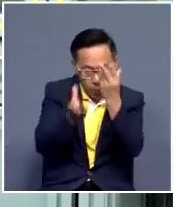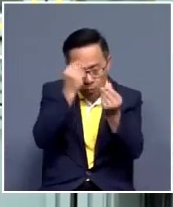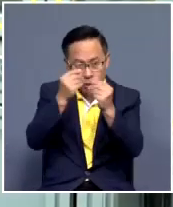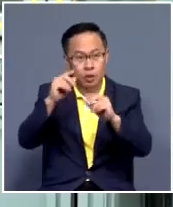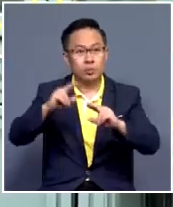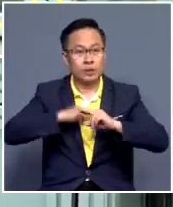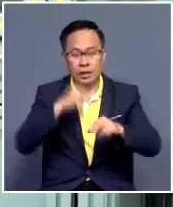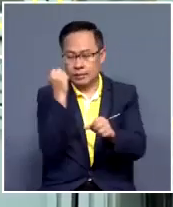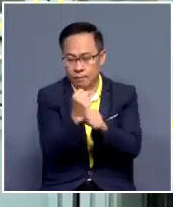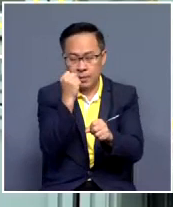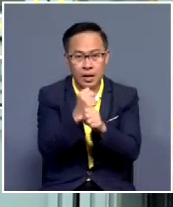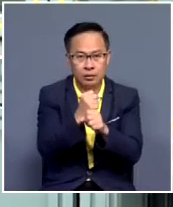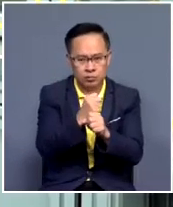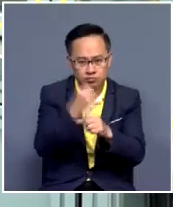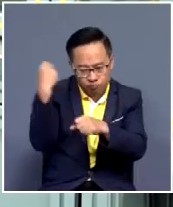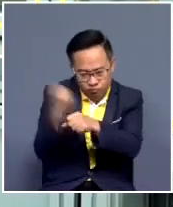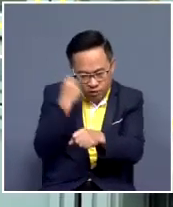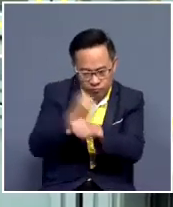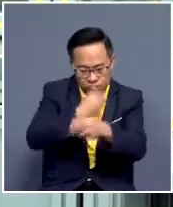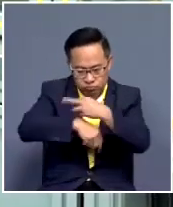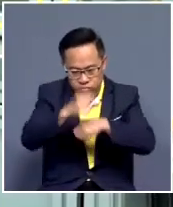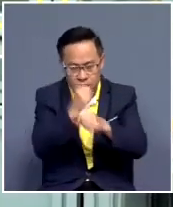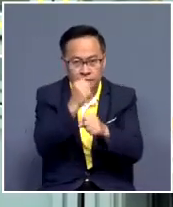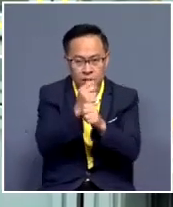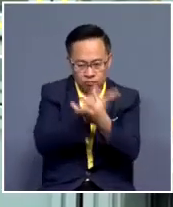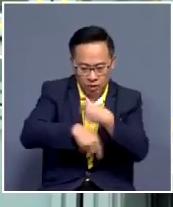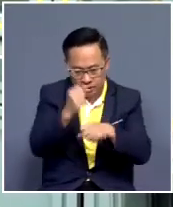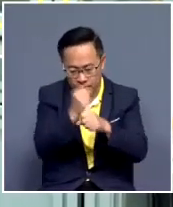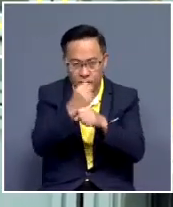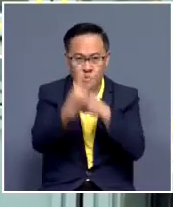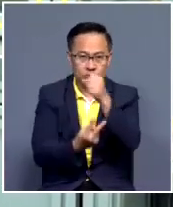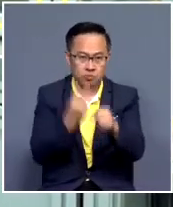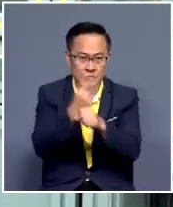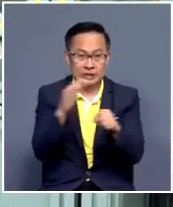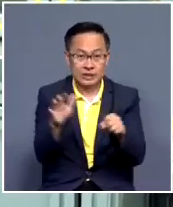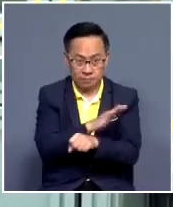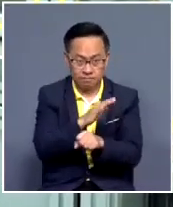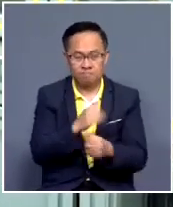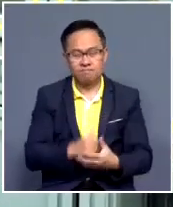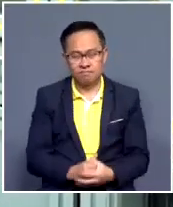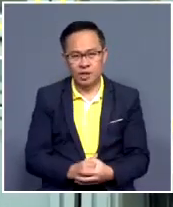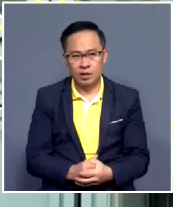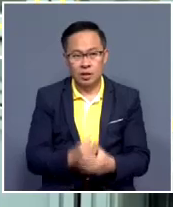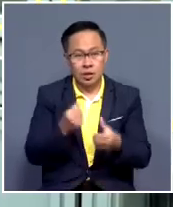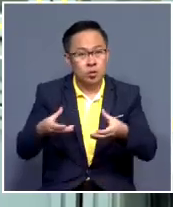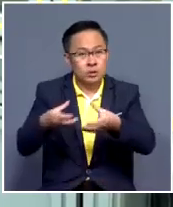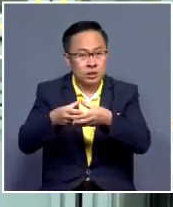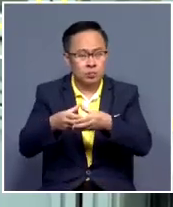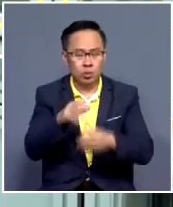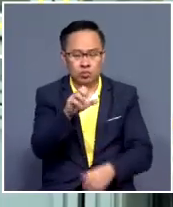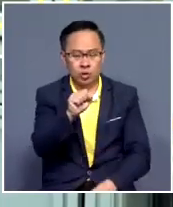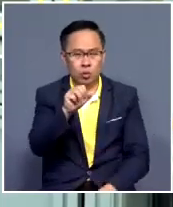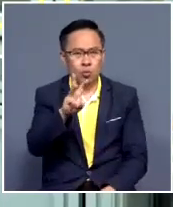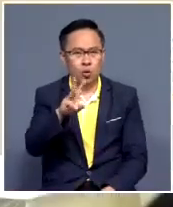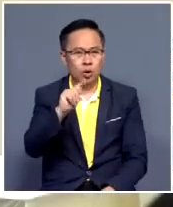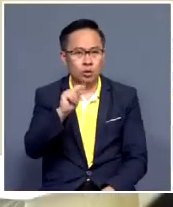พื่อทำงานแล้วก็เรียนรู้ไปด้วยในที่ทำงานได้ตลอด2ปีเลยนะครับแล้วก็ประกอบกับการที่มีทางทีมของสวทน.นะ